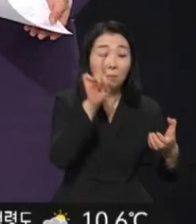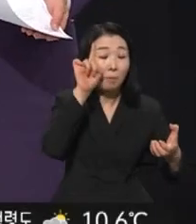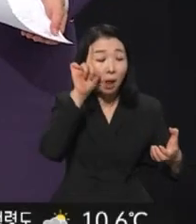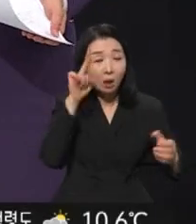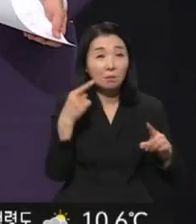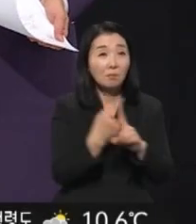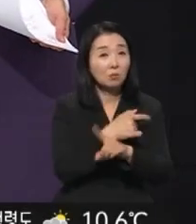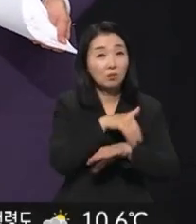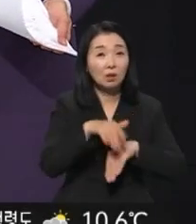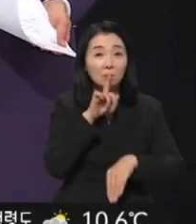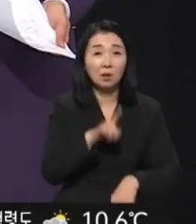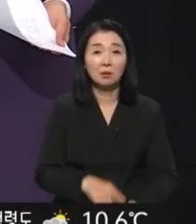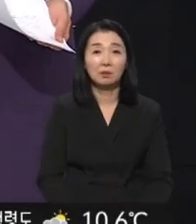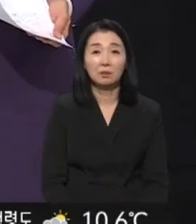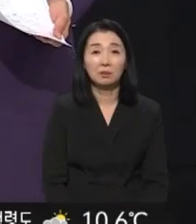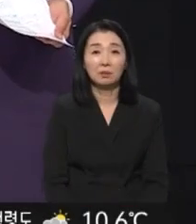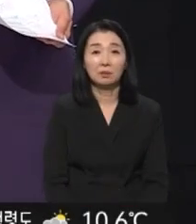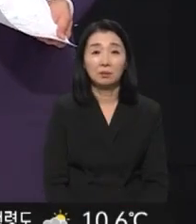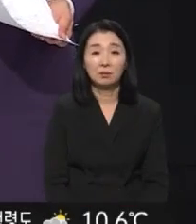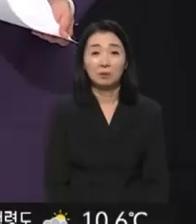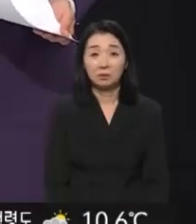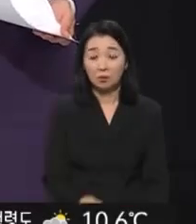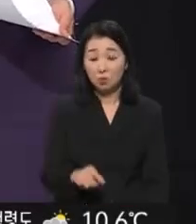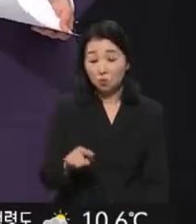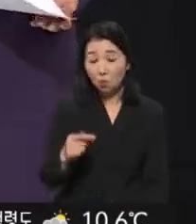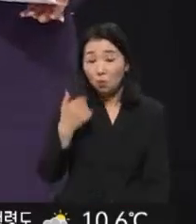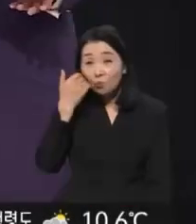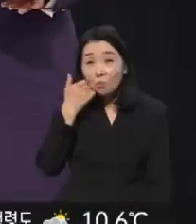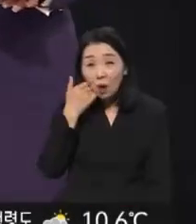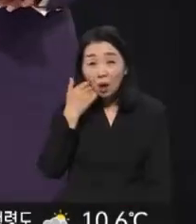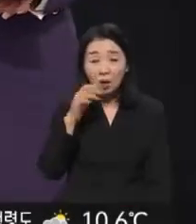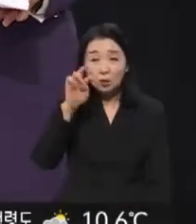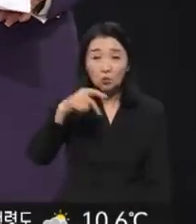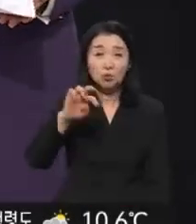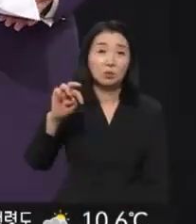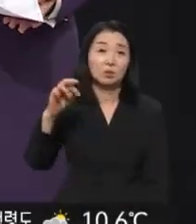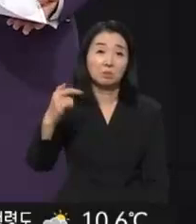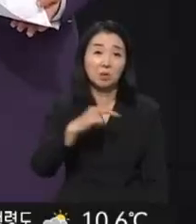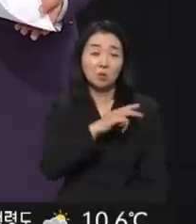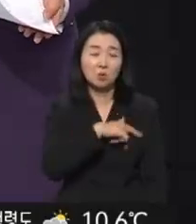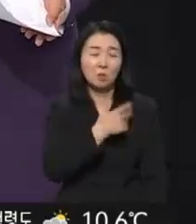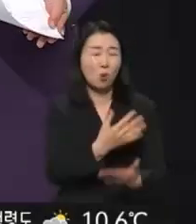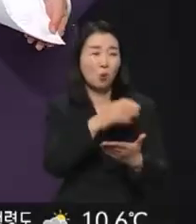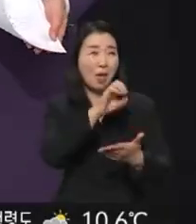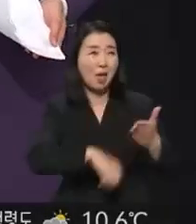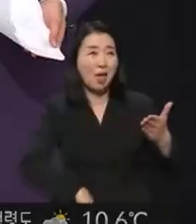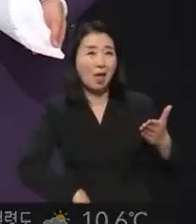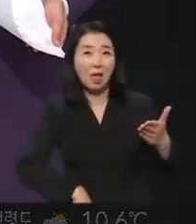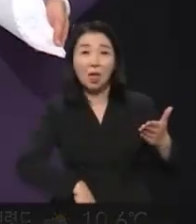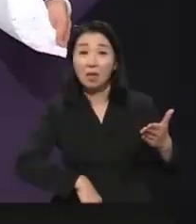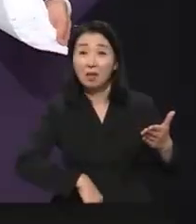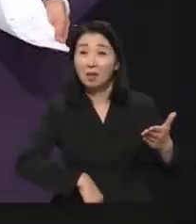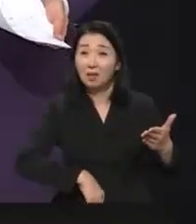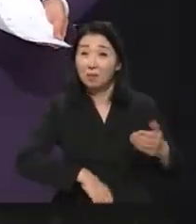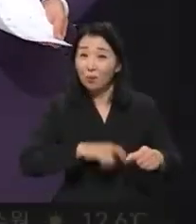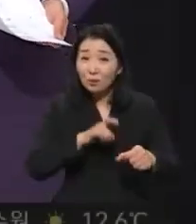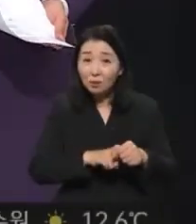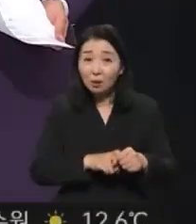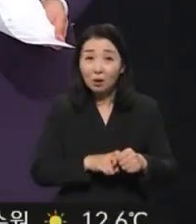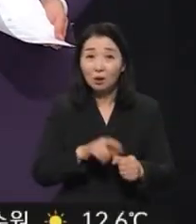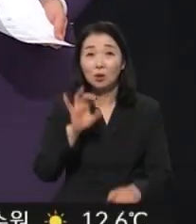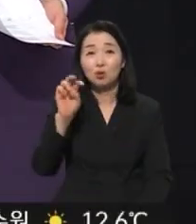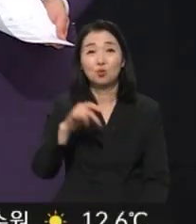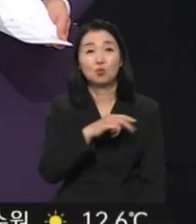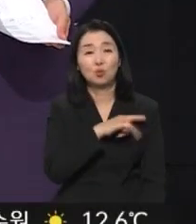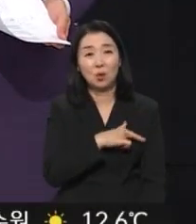개정하려는 움직임이 일고 있다는 건데요. 이를 두고 일각에선 유승민 전 의원을 속가내려는 거 아니냐는 목소리도 나왔습니다. 유승민